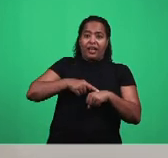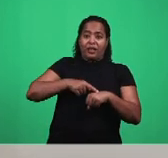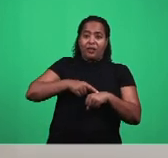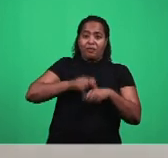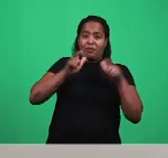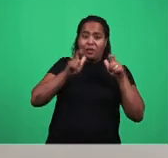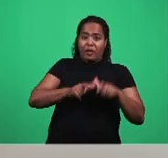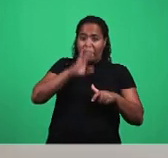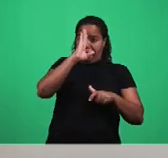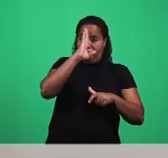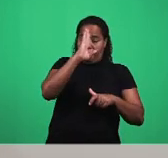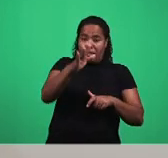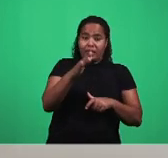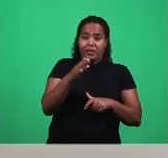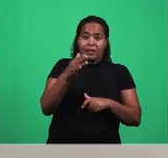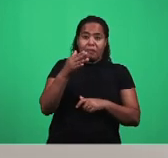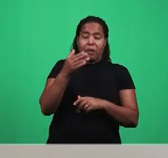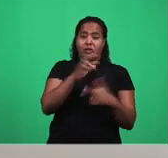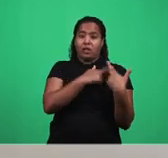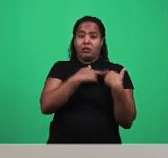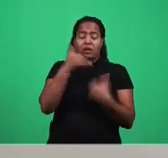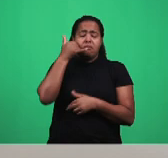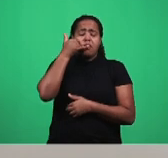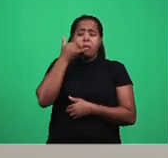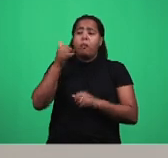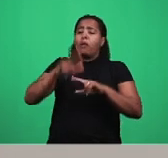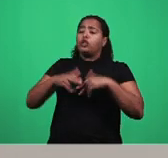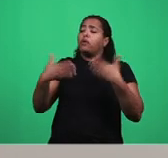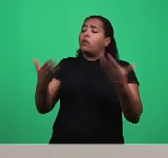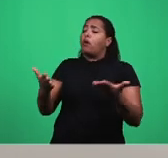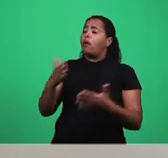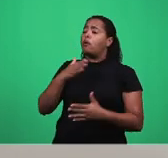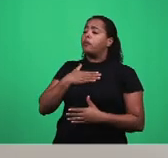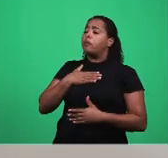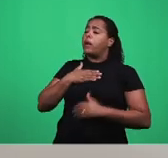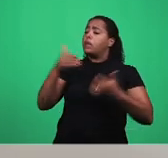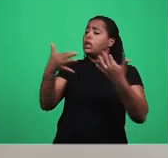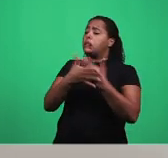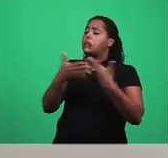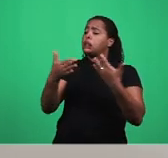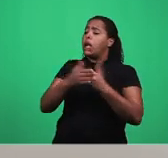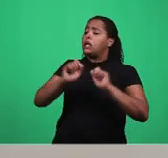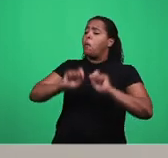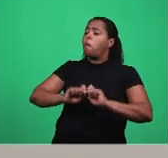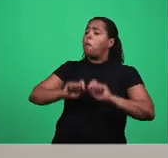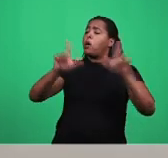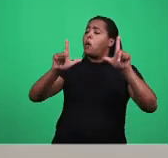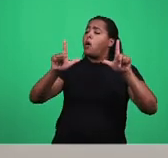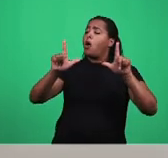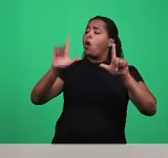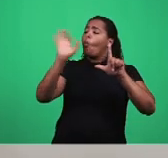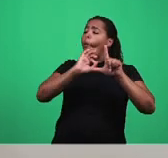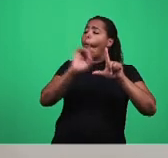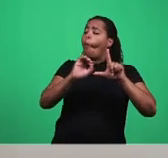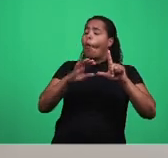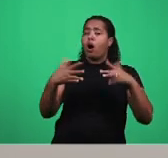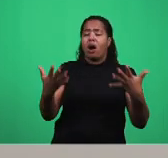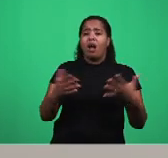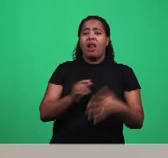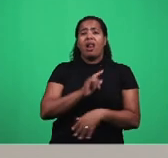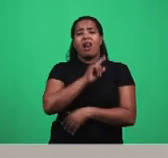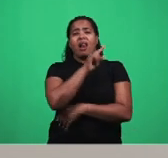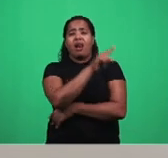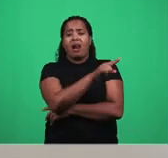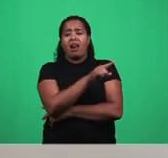pourquoi cette programmation n'est pas diffusée dans leur ville. Parce qu'il cite ici quelqu'un de Araguaína,